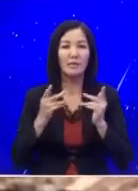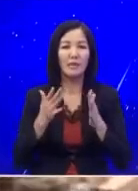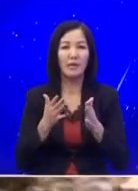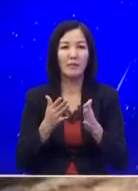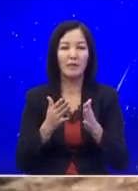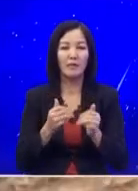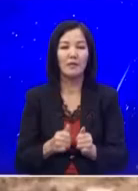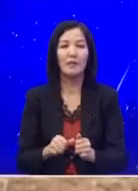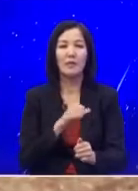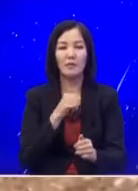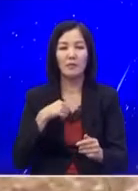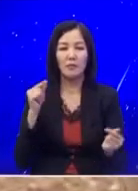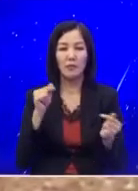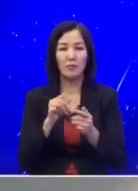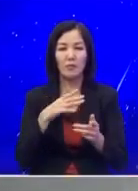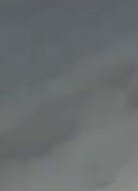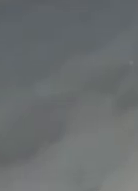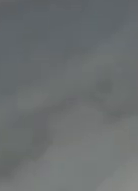центре.